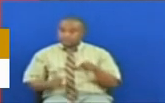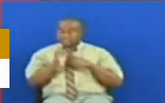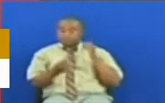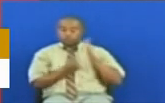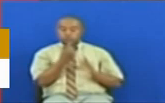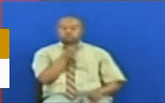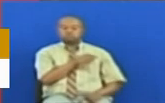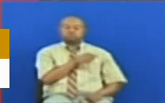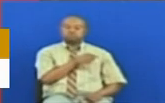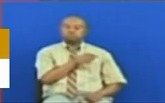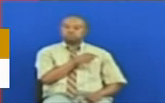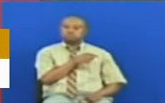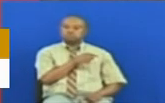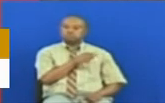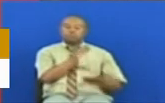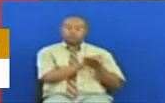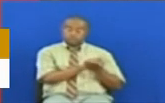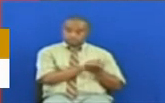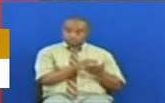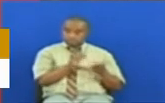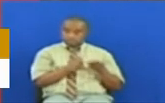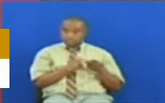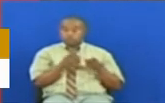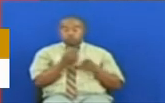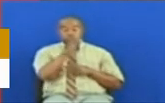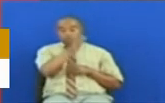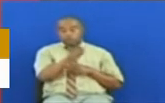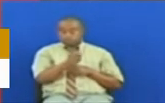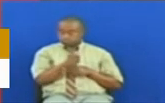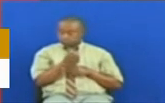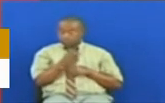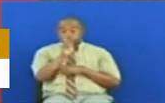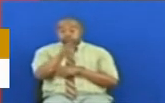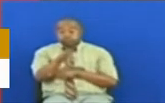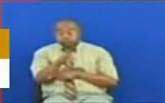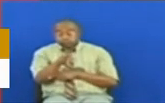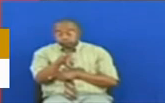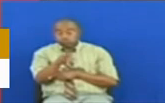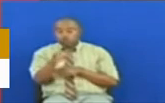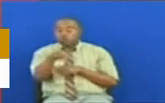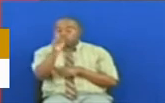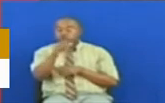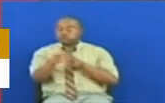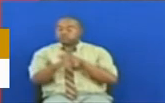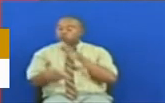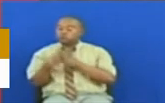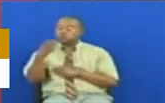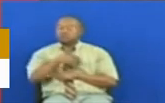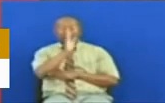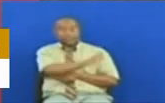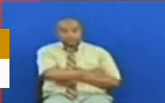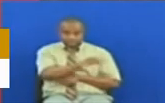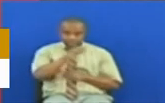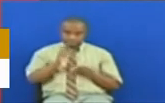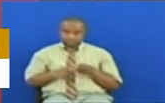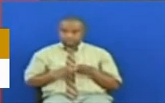Tanzania. Kulikuwa na fishing observers wanatakiwa watoke katika wizara yako Mheshimiwa Waziri. Lakini vile vile